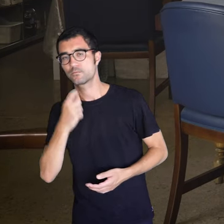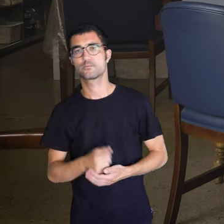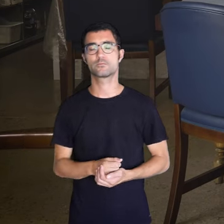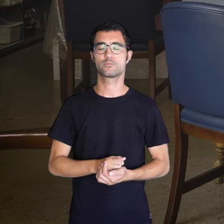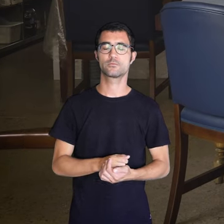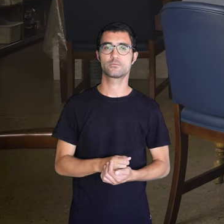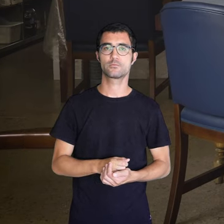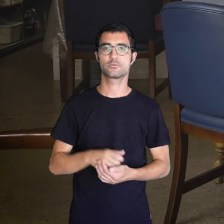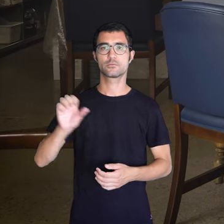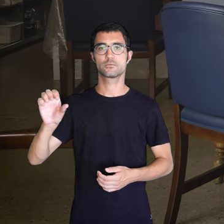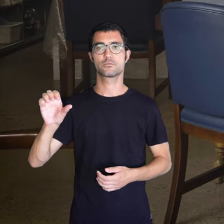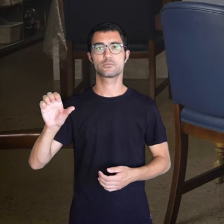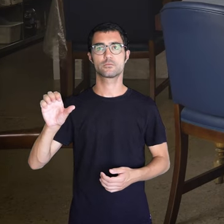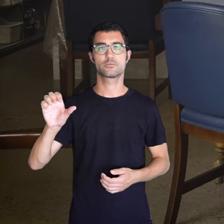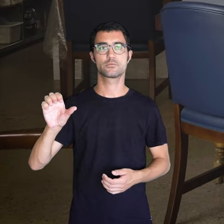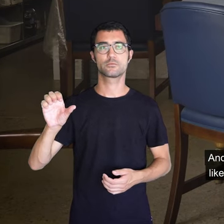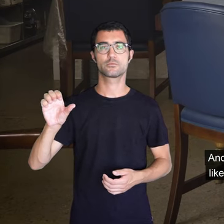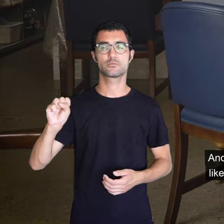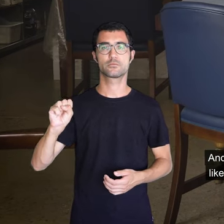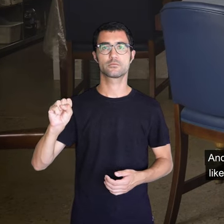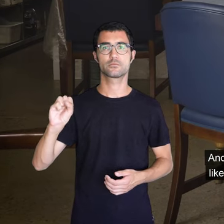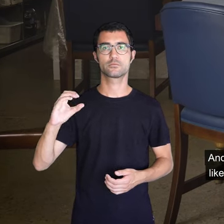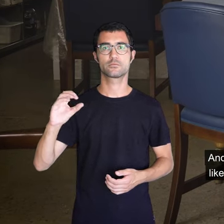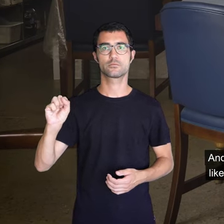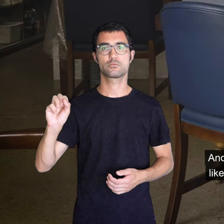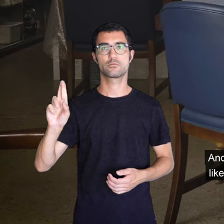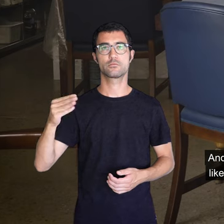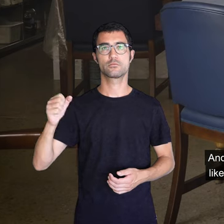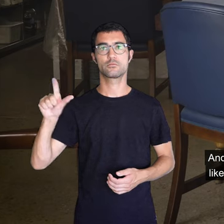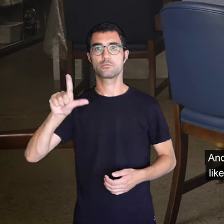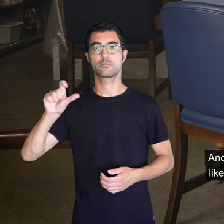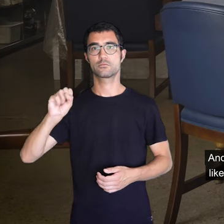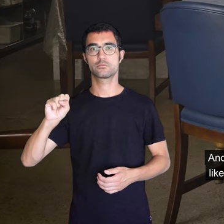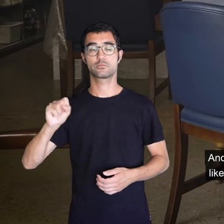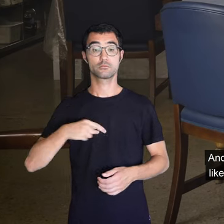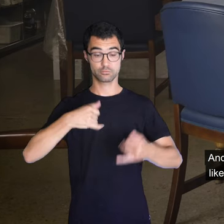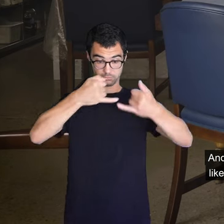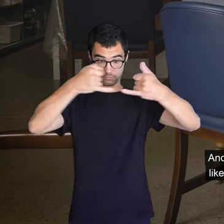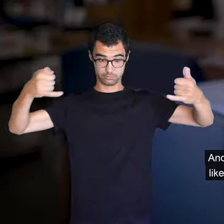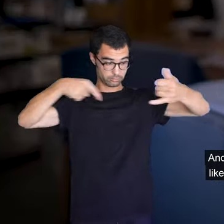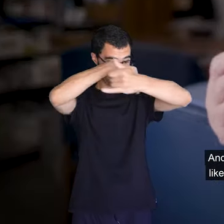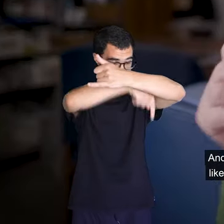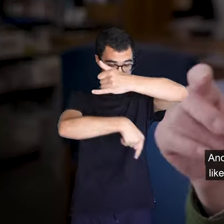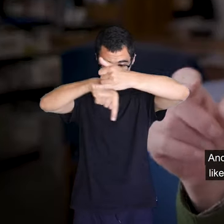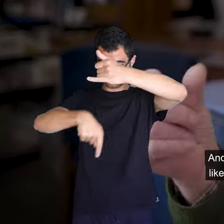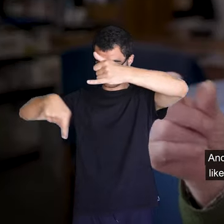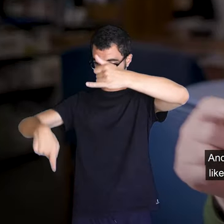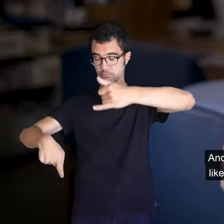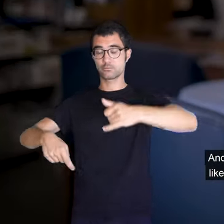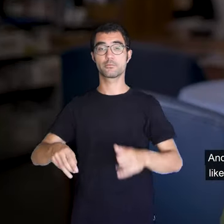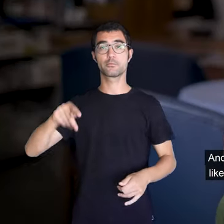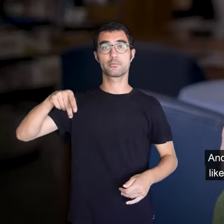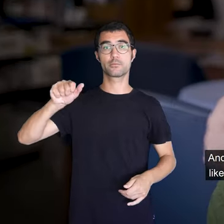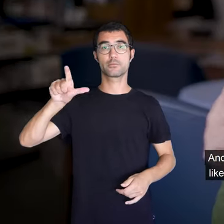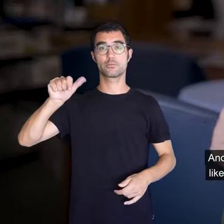escorballs i tot això. I en sus palangres teníem una classe de palangre que li deien duent